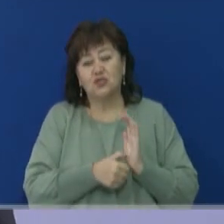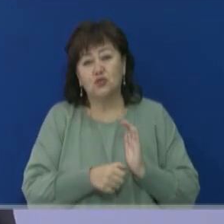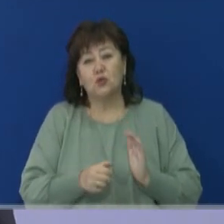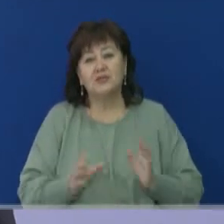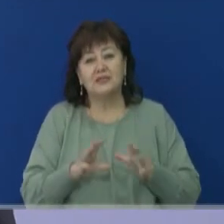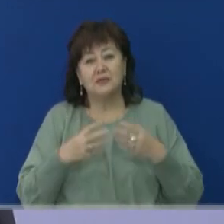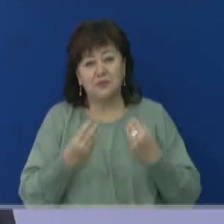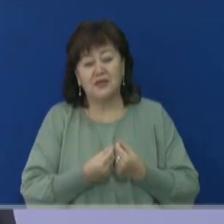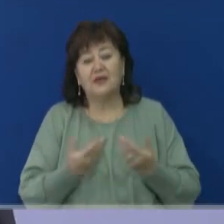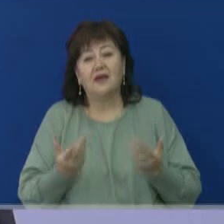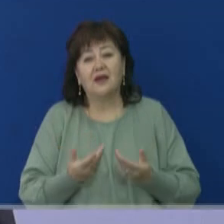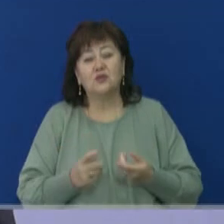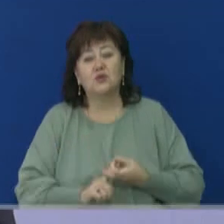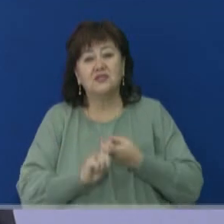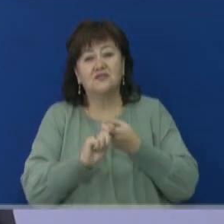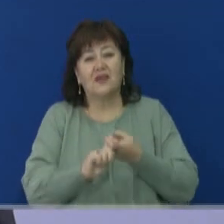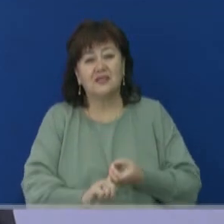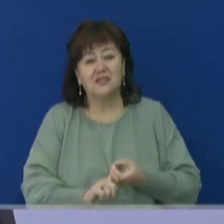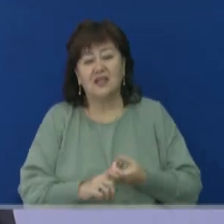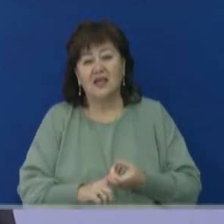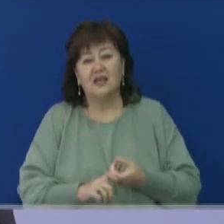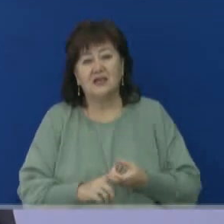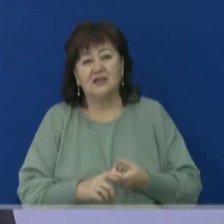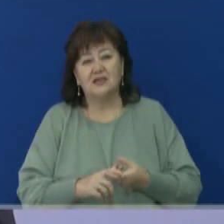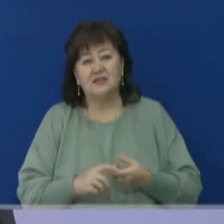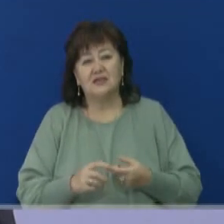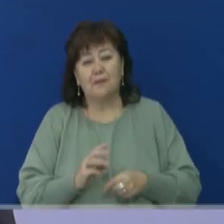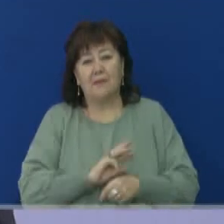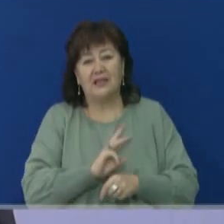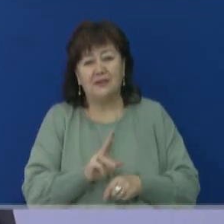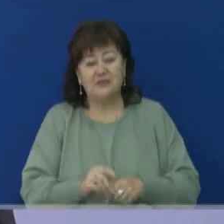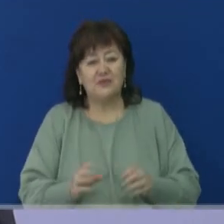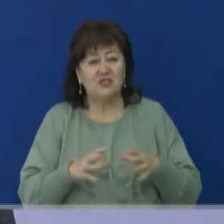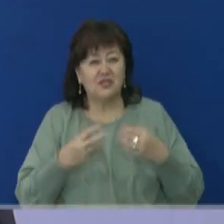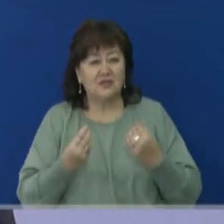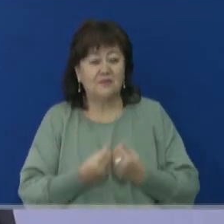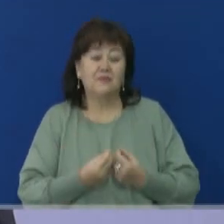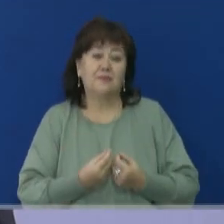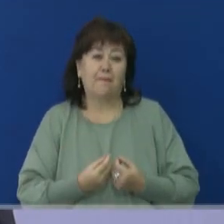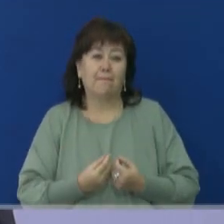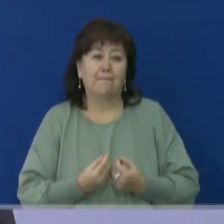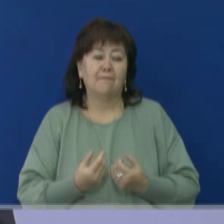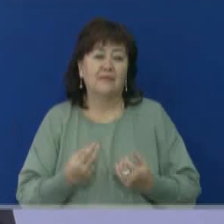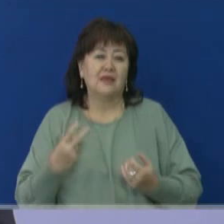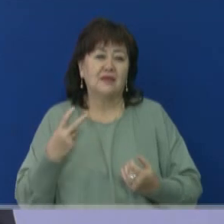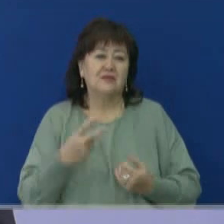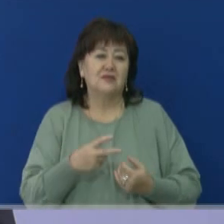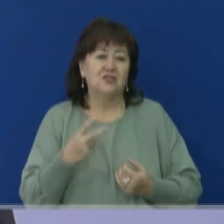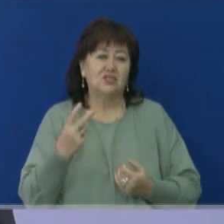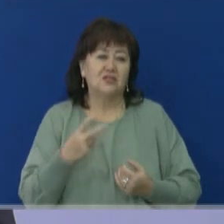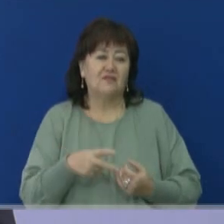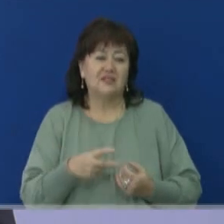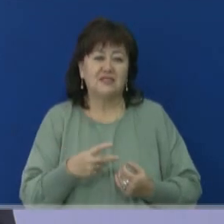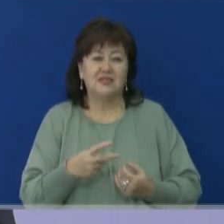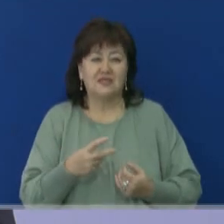Бүгінгі күні барлық аталған үйлер тексерілді. Оның барысында 9956 азамат анықталған. 2361 ереже